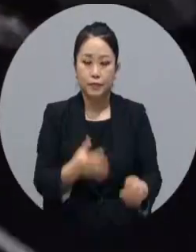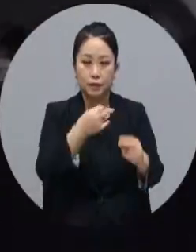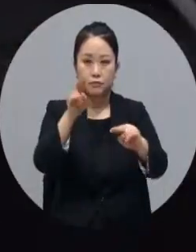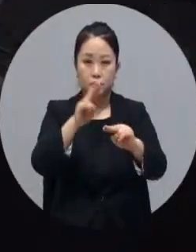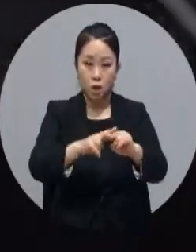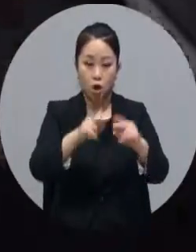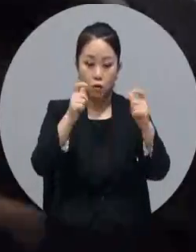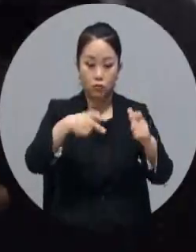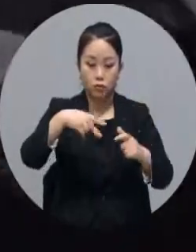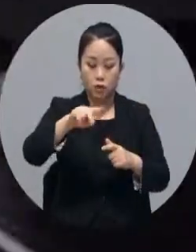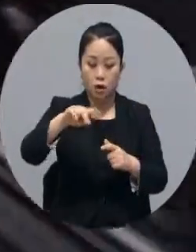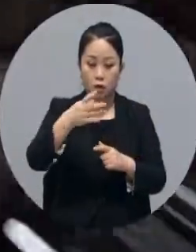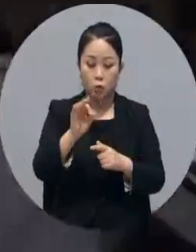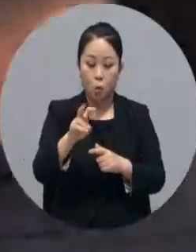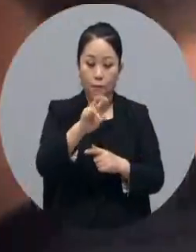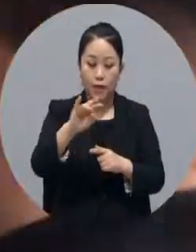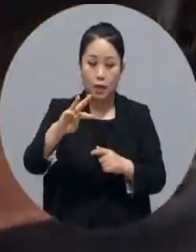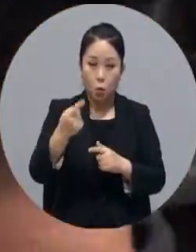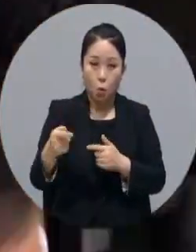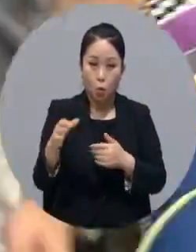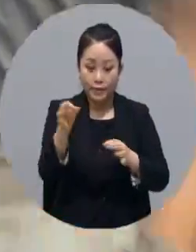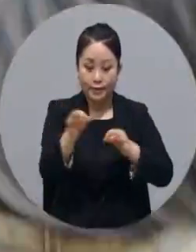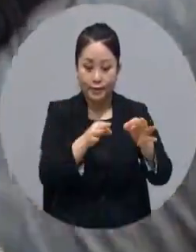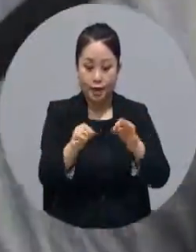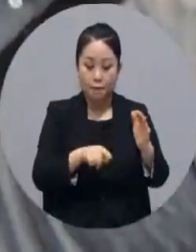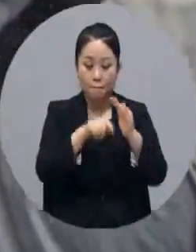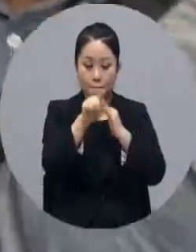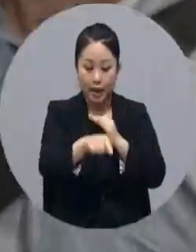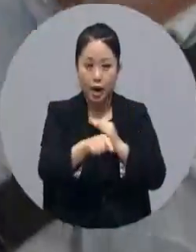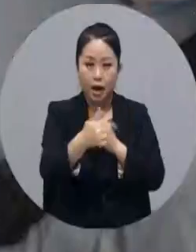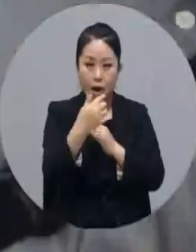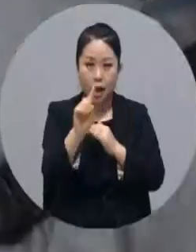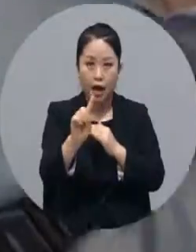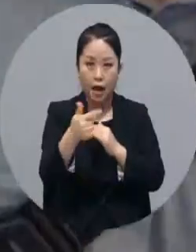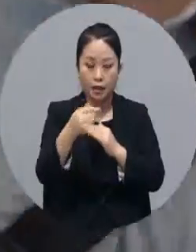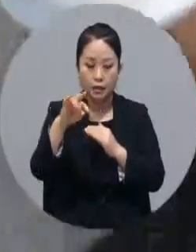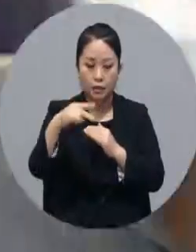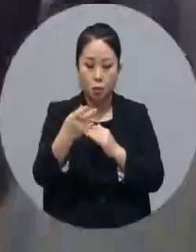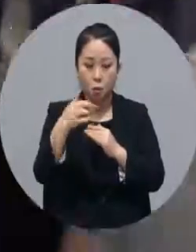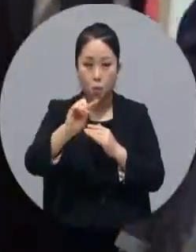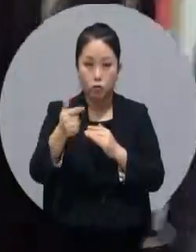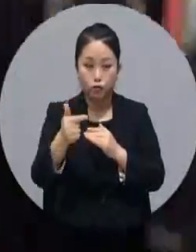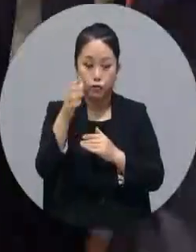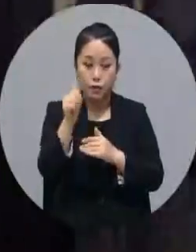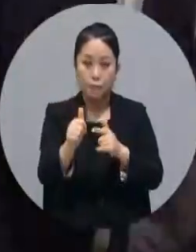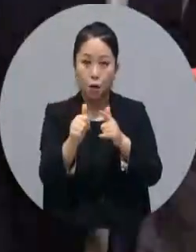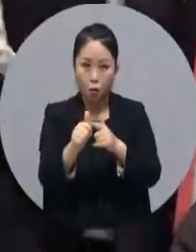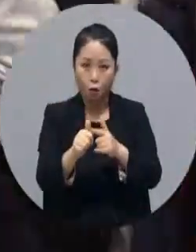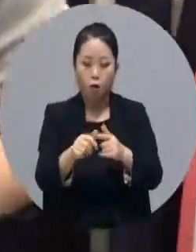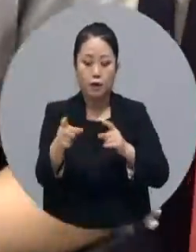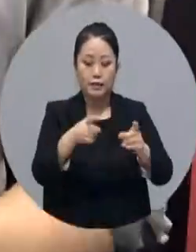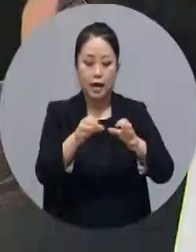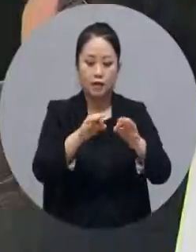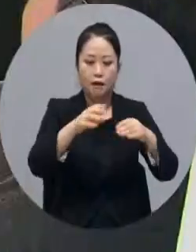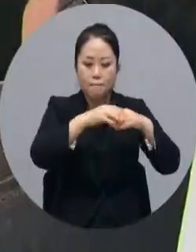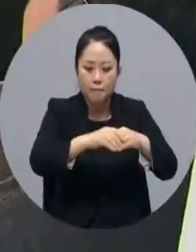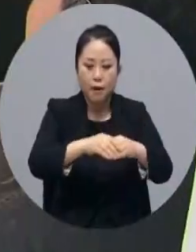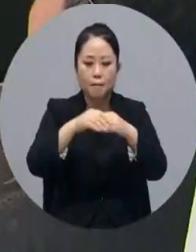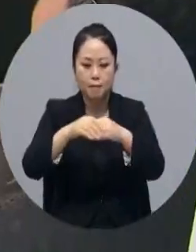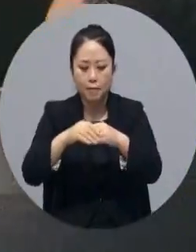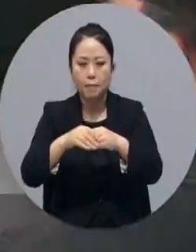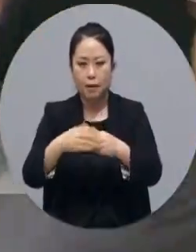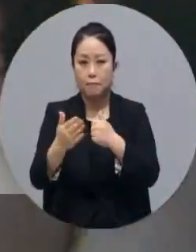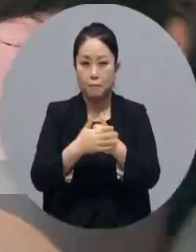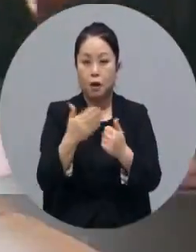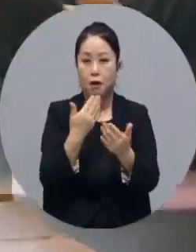금정구 서동 미로시장을 찾은 국민의힘 한동훈 당대표. 상인들과 악수를 하며 지지층 결집에 나섰고